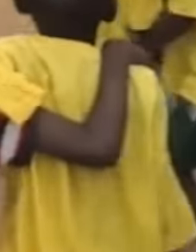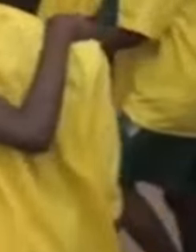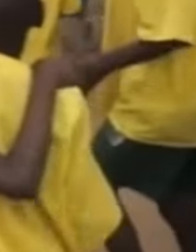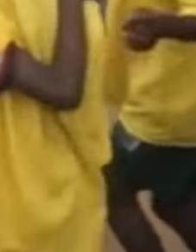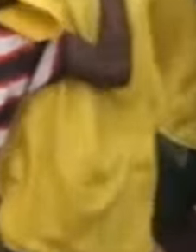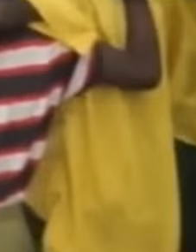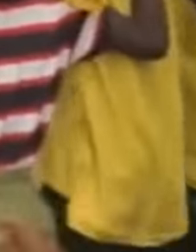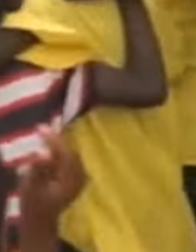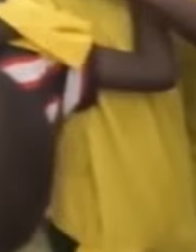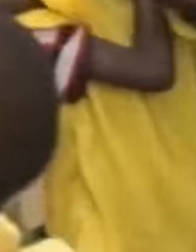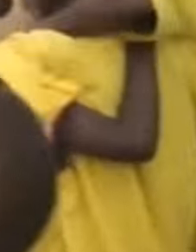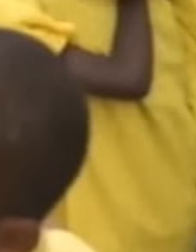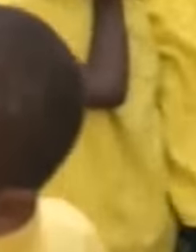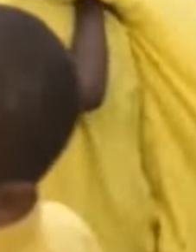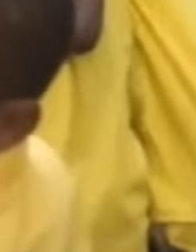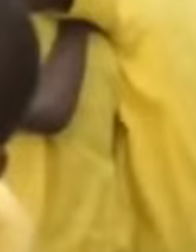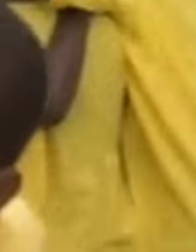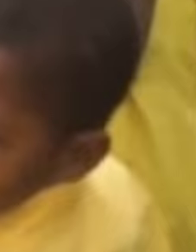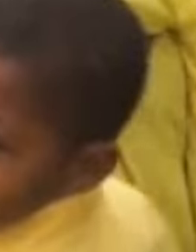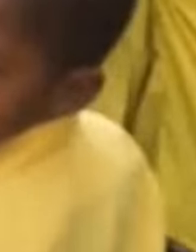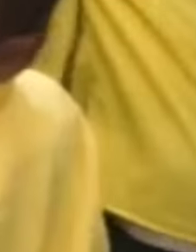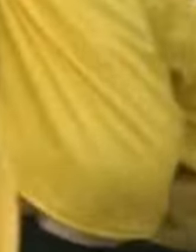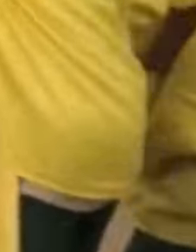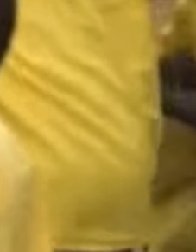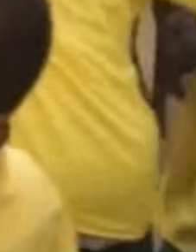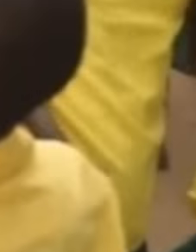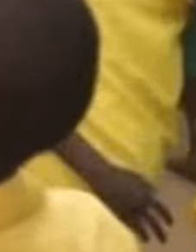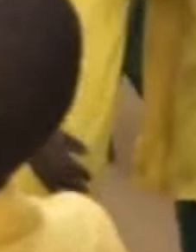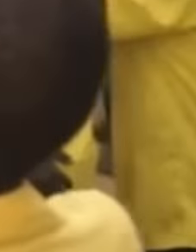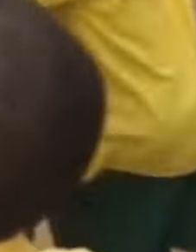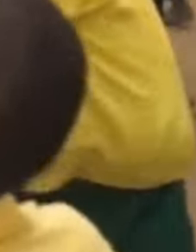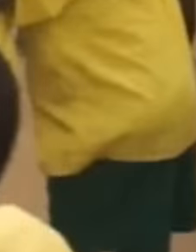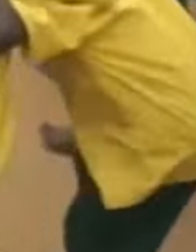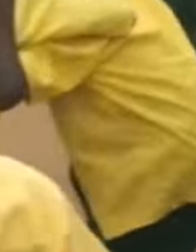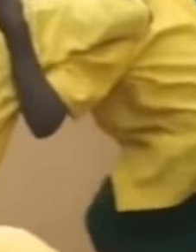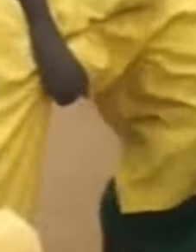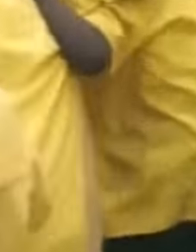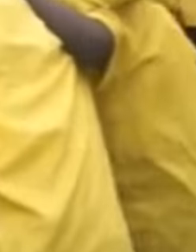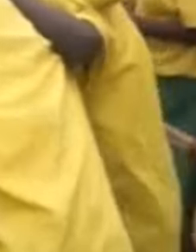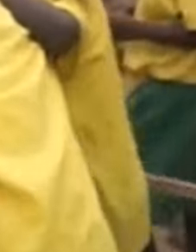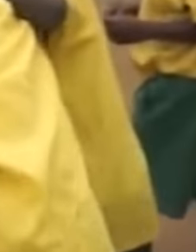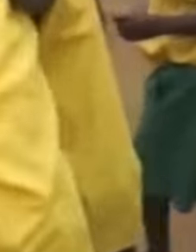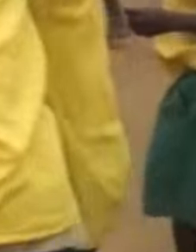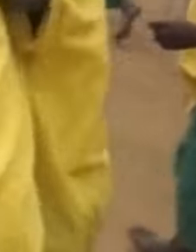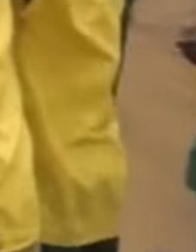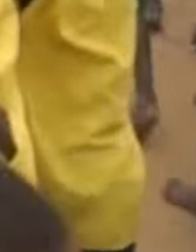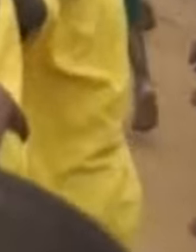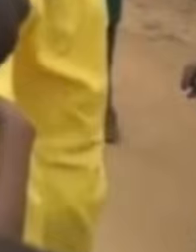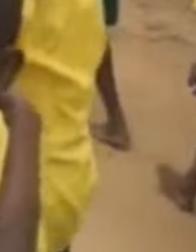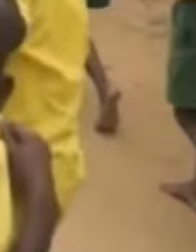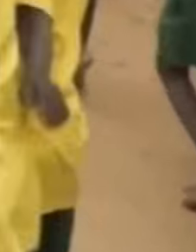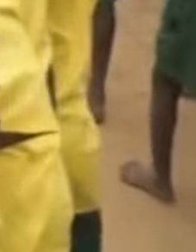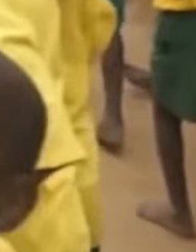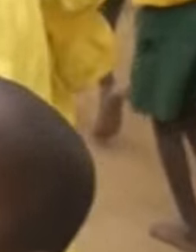이야기예요. 근데 걔네들이 그 누구도 나한테 유네 신발 없어요 신발 사주세요 아무도